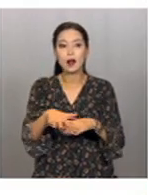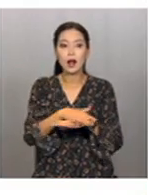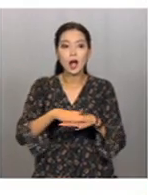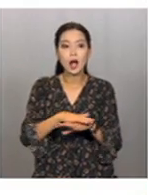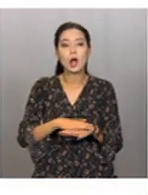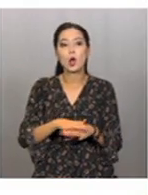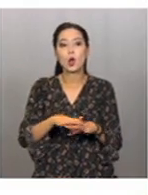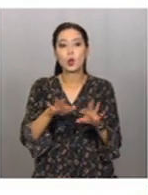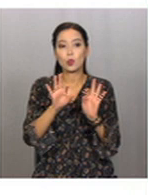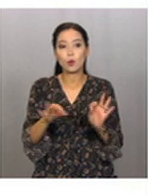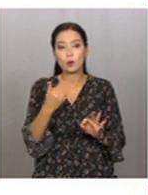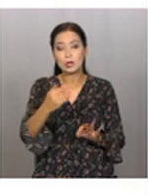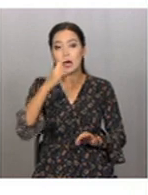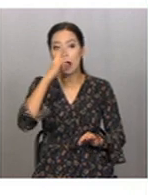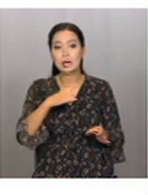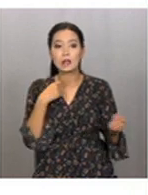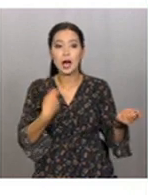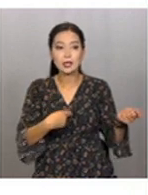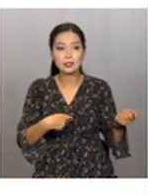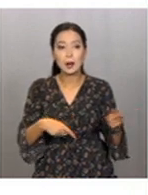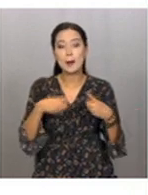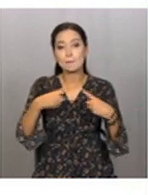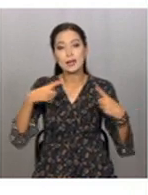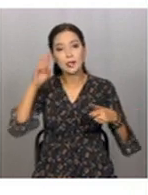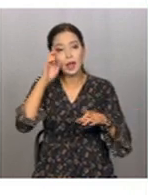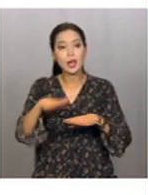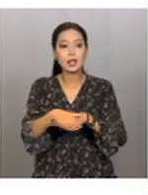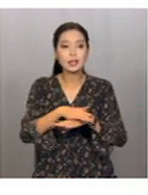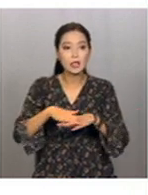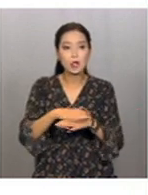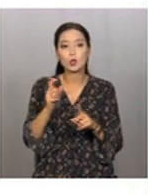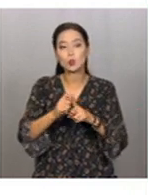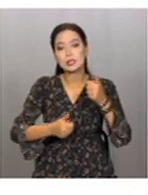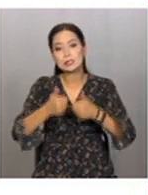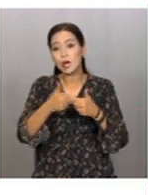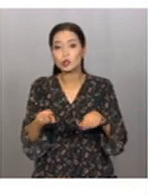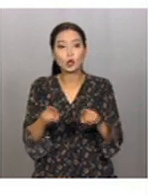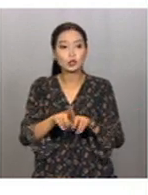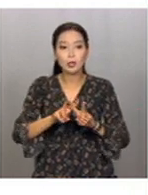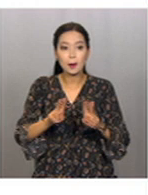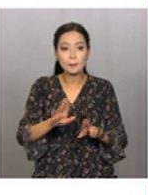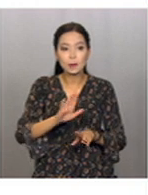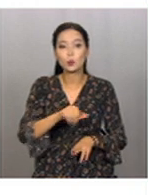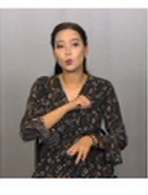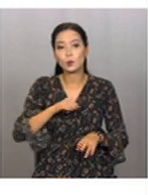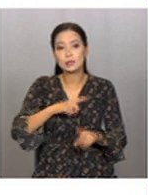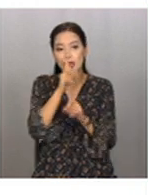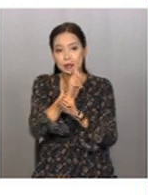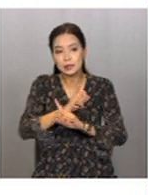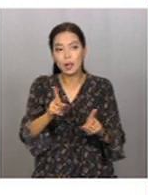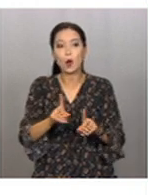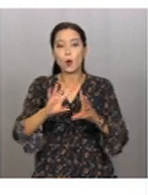өнері. Қазақ айтысы басқа елдердегі сөз сайысына ұқсамайтын, өзіне ғана тән өлшемі